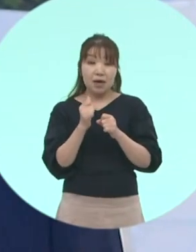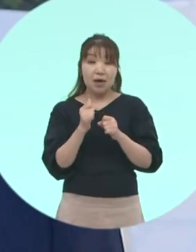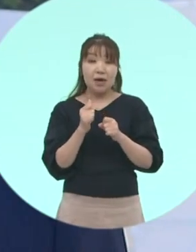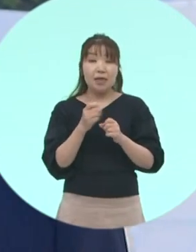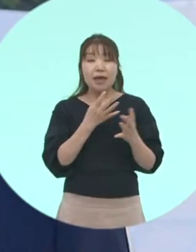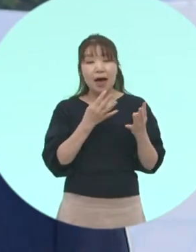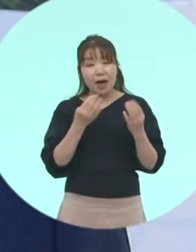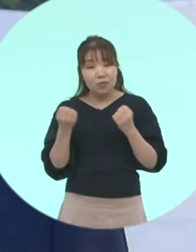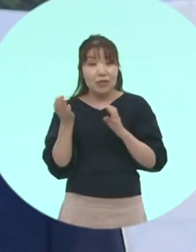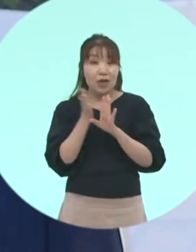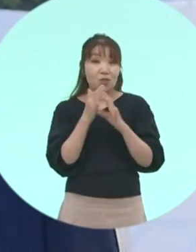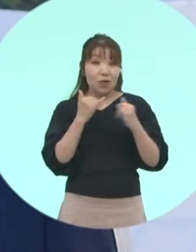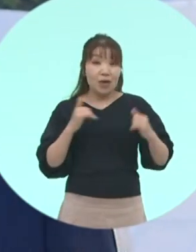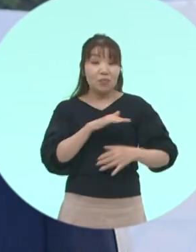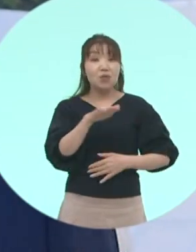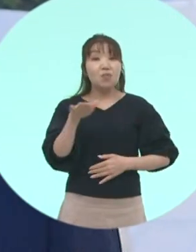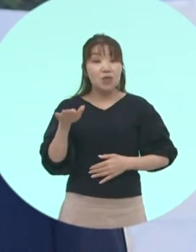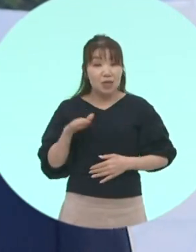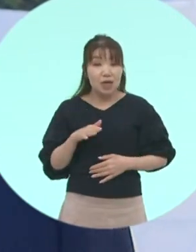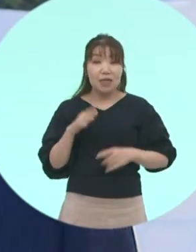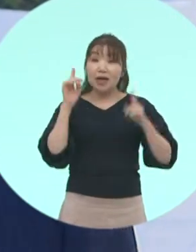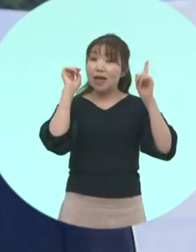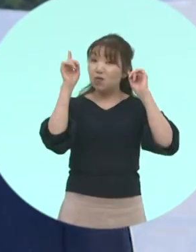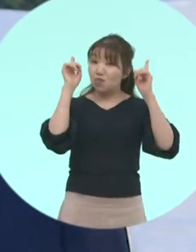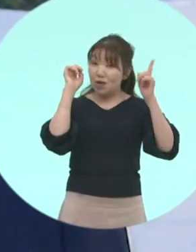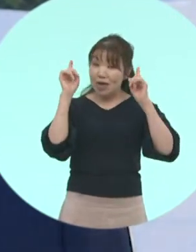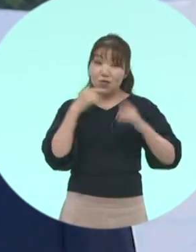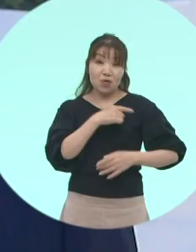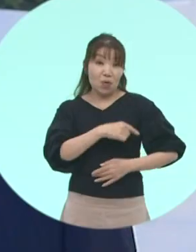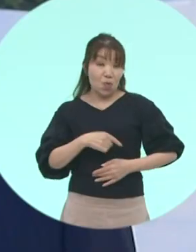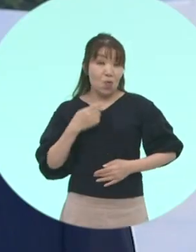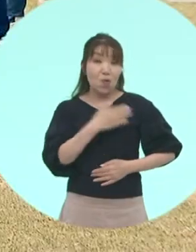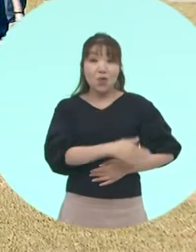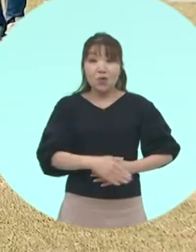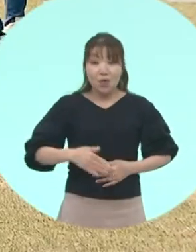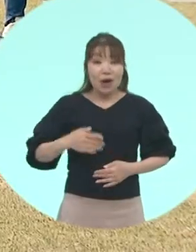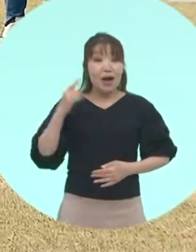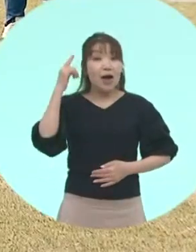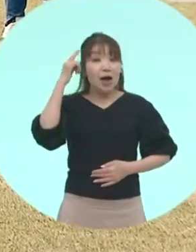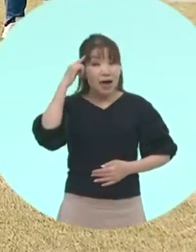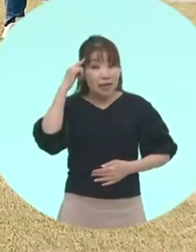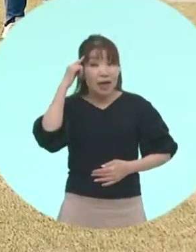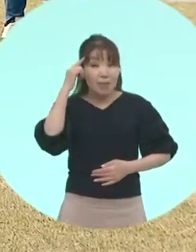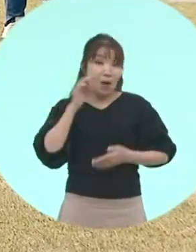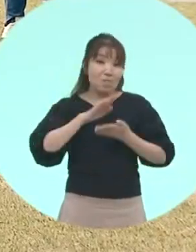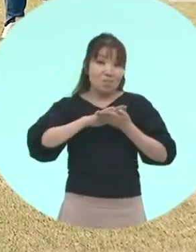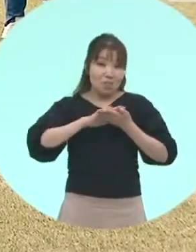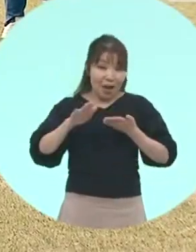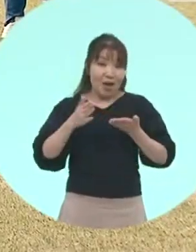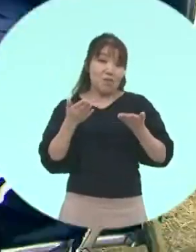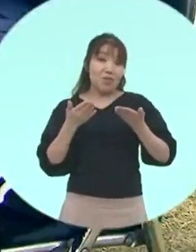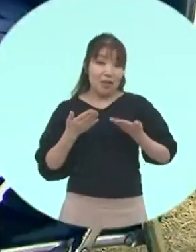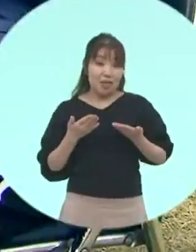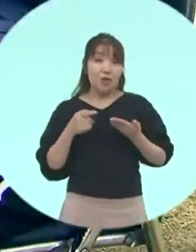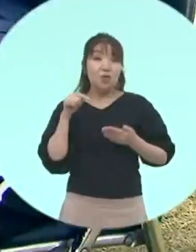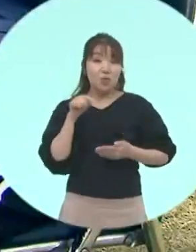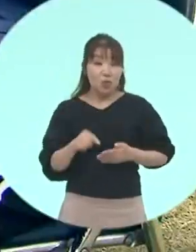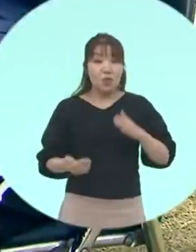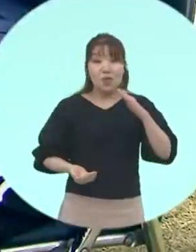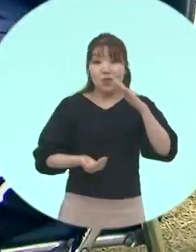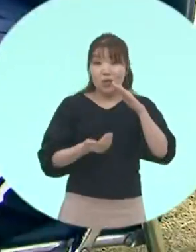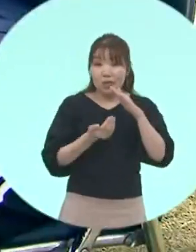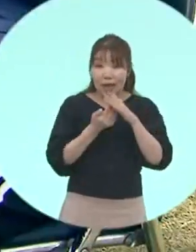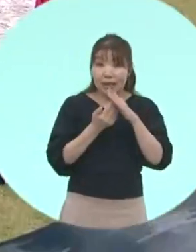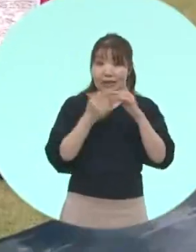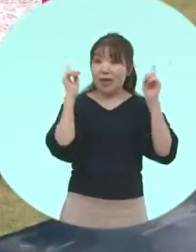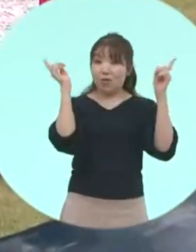くの県民の皆さんがレクリエーションで心と体と頭のリフレッシュをしていただく、その最大の